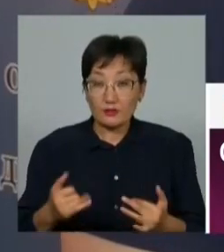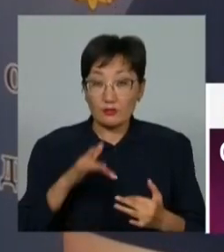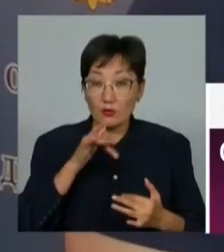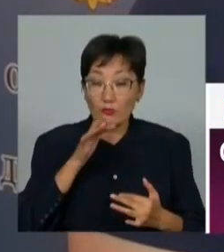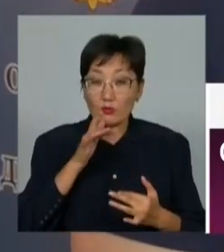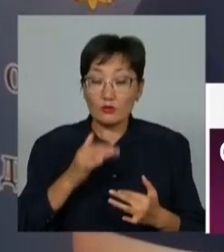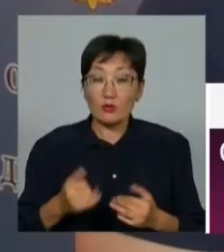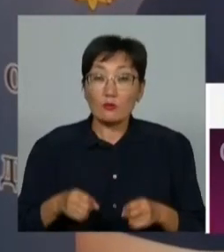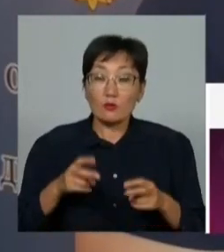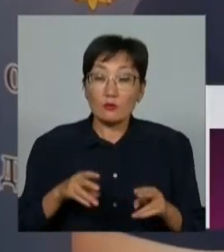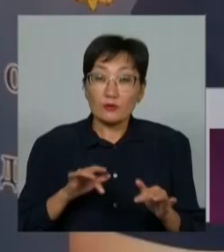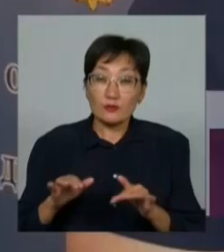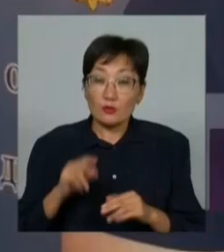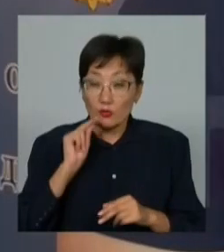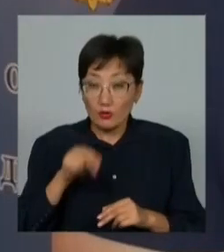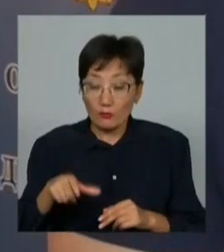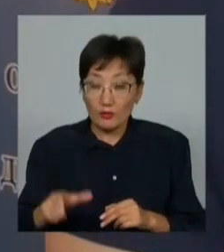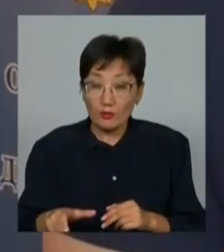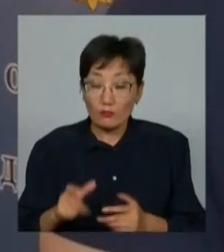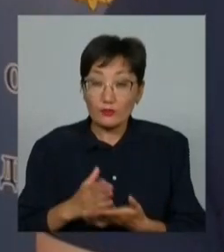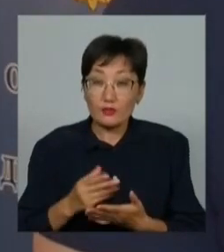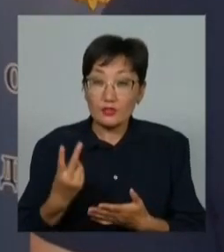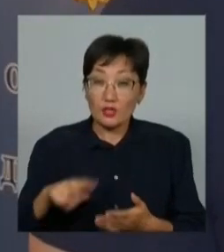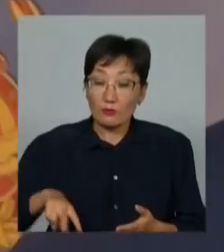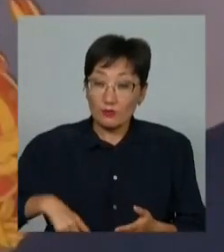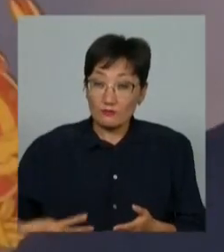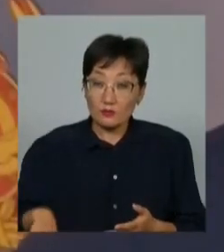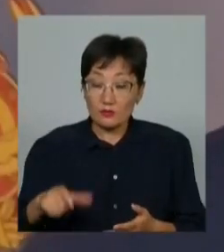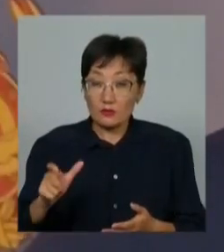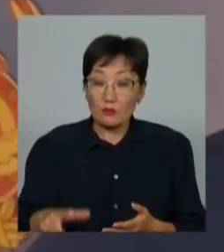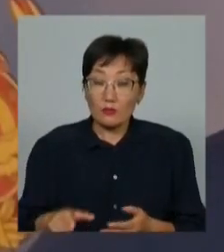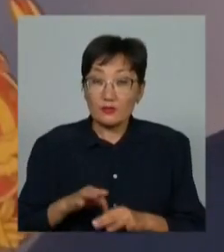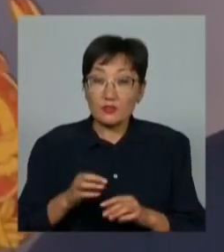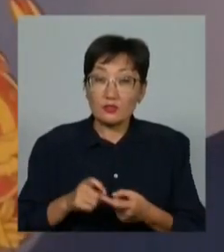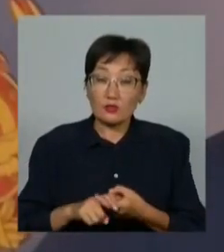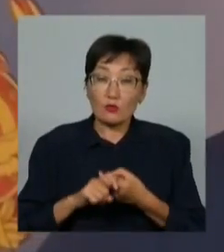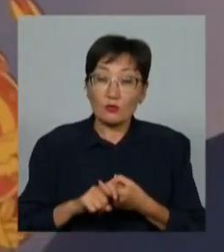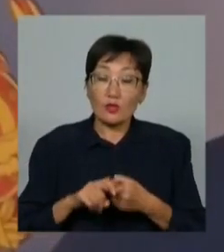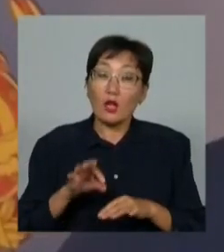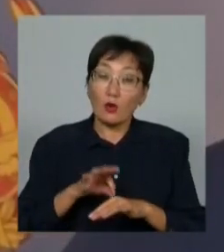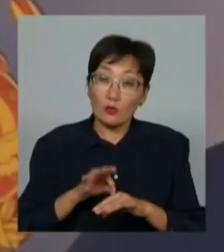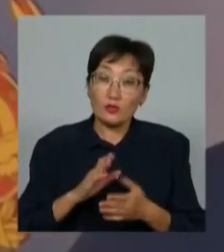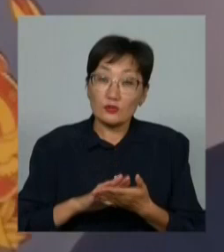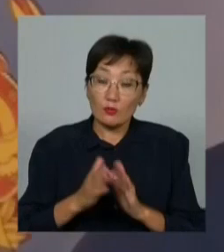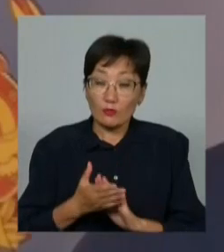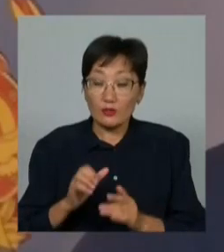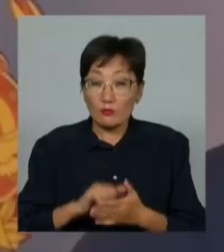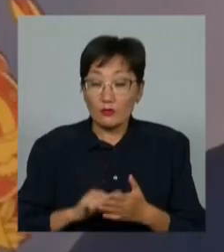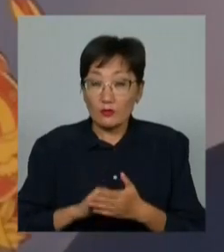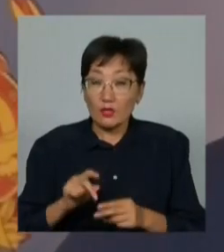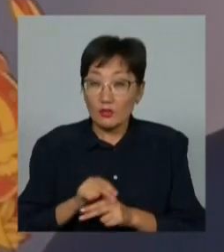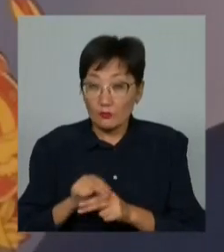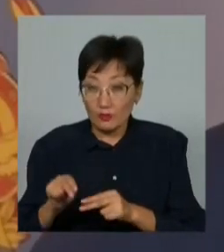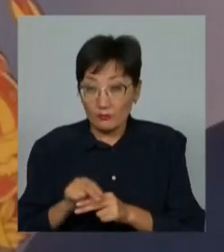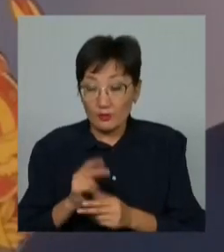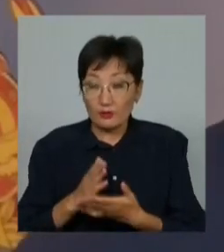таңда қылмыстық іске күдікті ретінде танылған екі тәрбиешінің коронавирустық инфекциямен ауырып жатқандықтан олар ем алып жатыр, соған